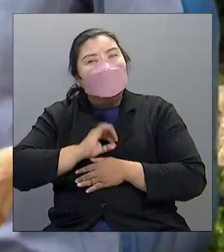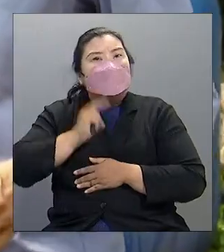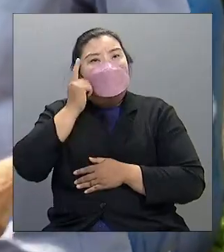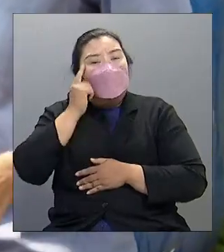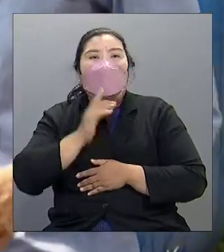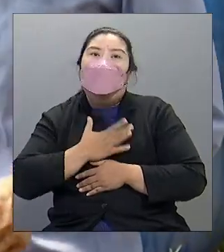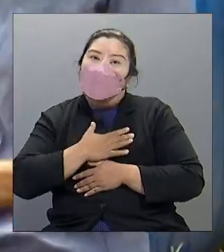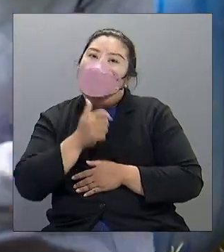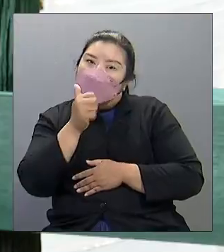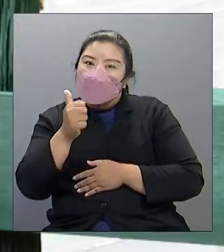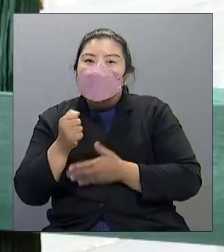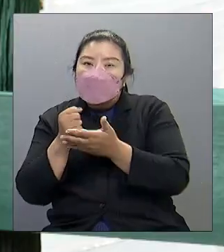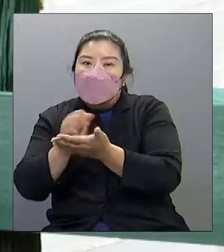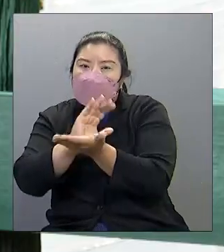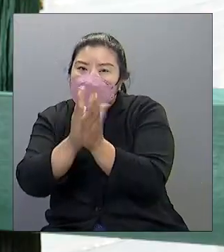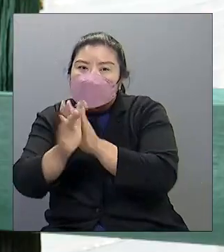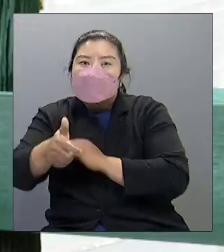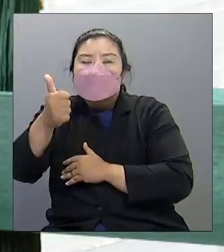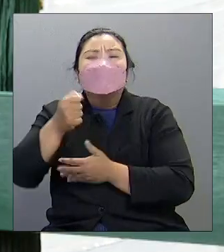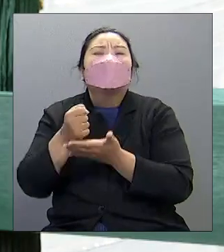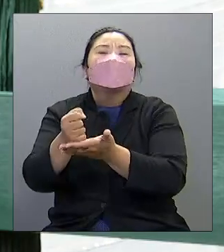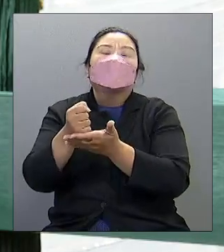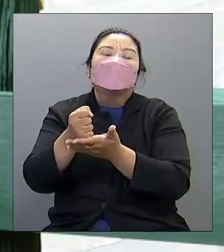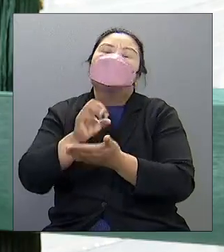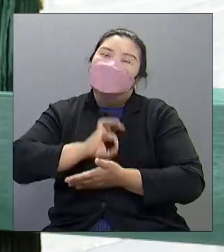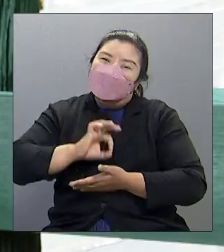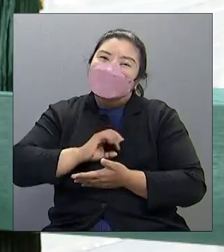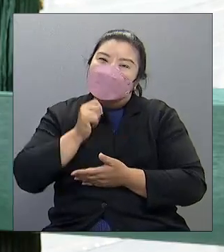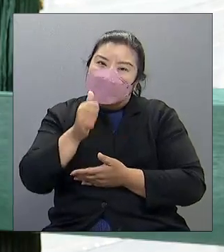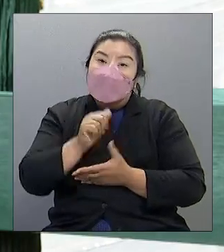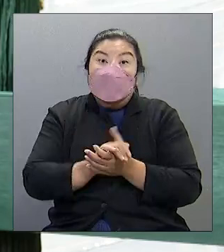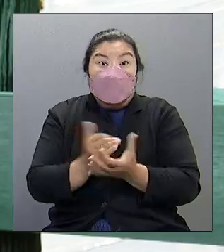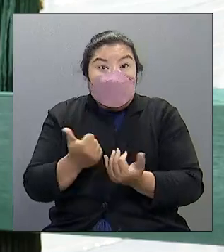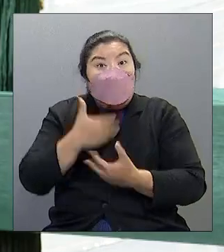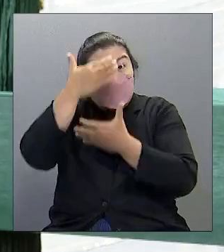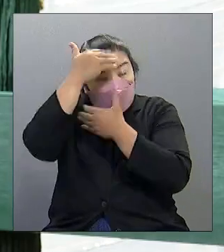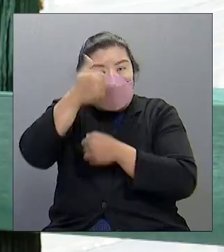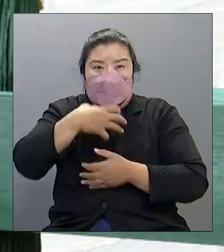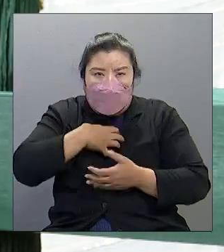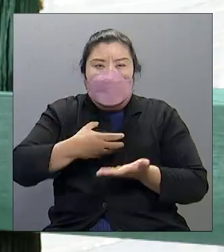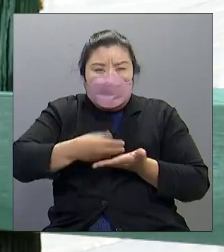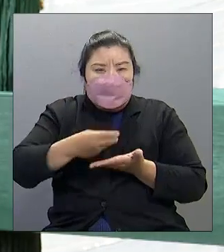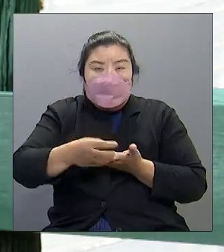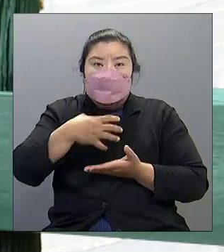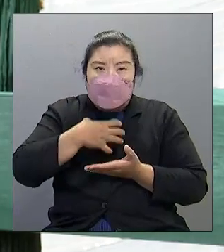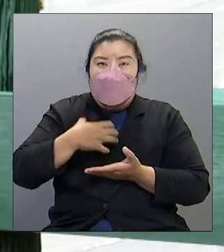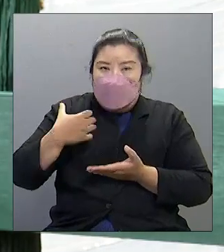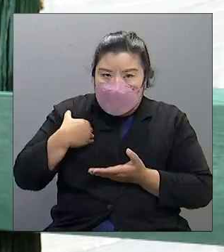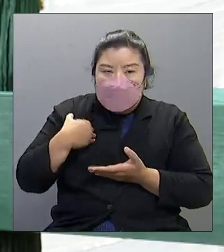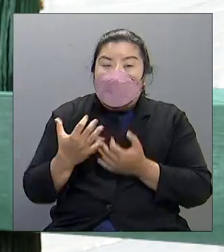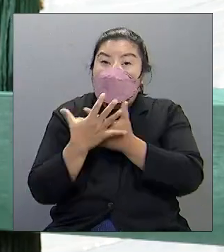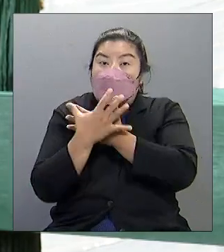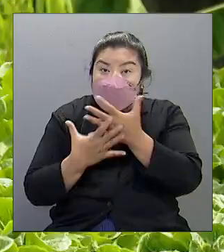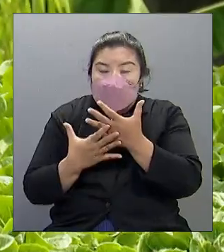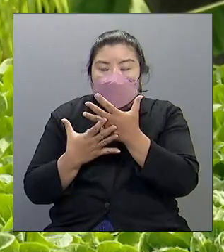มารถสางควเปยแงใหกคนอื่นได้วยตอนนี้คือความพอกตดีไดกๆ crayับลูกค้าที่บางคนไปตรουดเลือด ค่ά